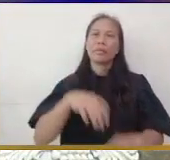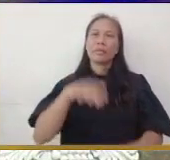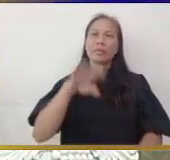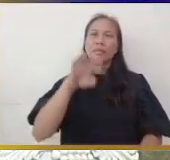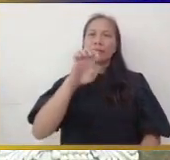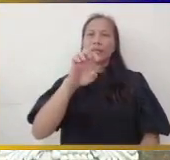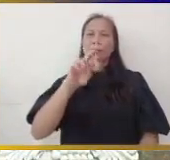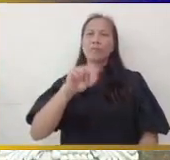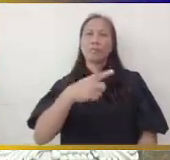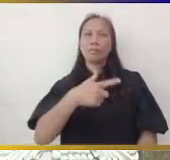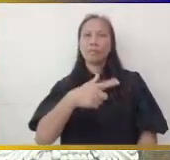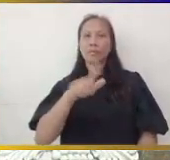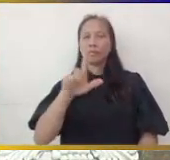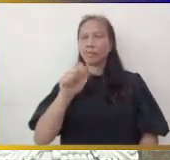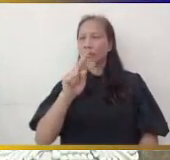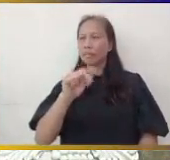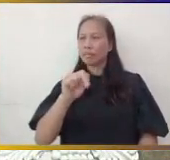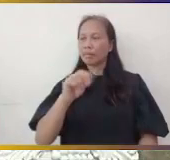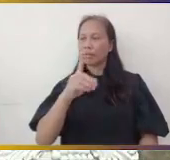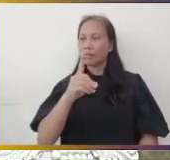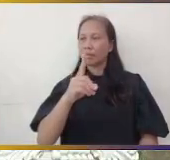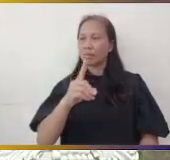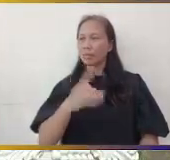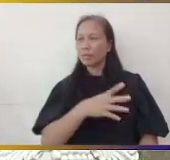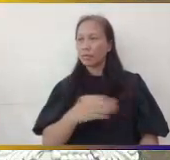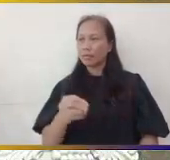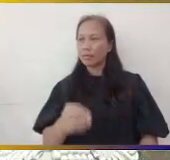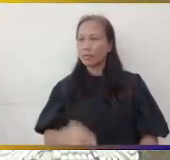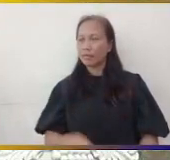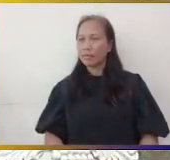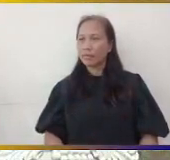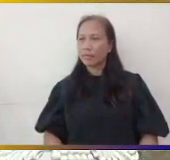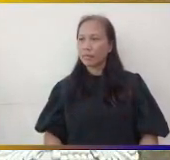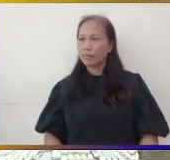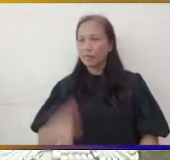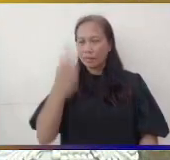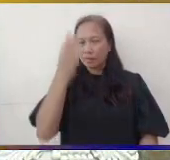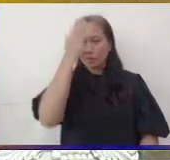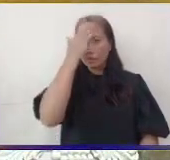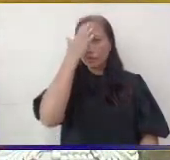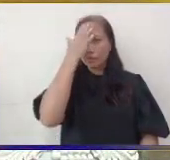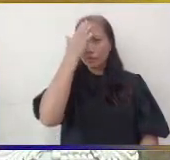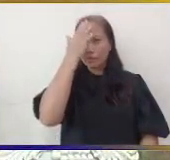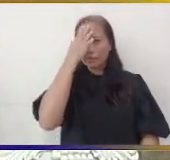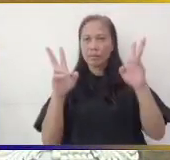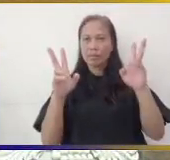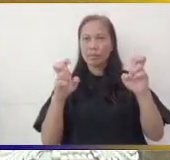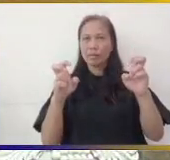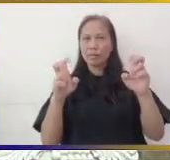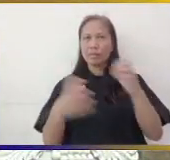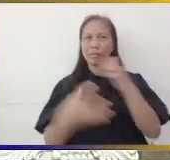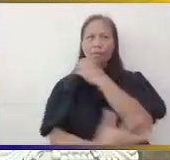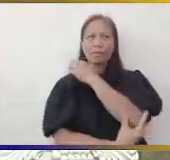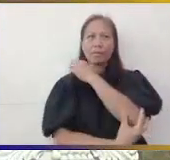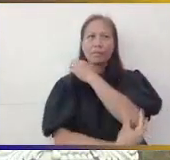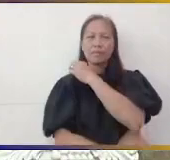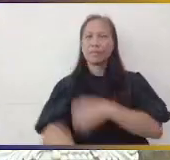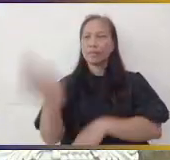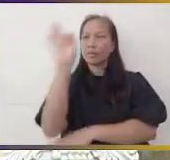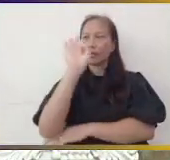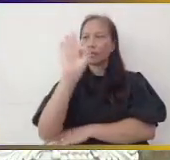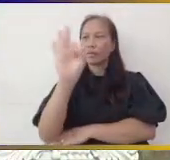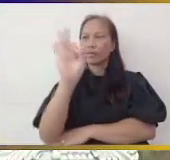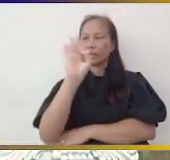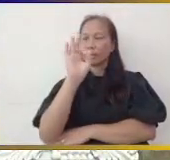kinilala po sila as the poor preachers Okay they are known as the poor preachers na